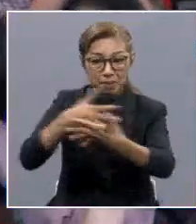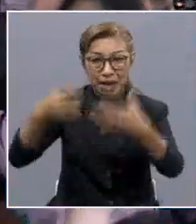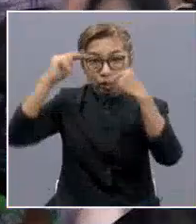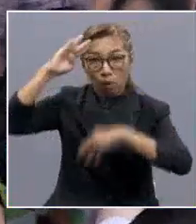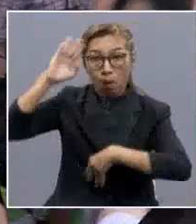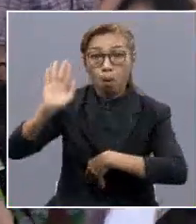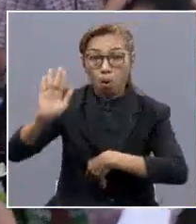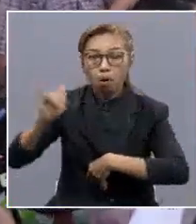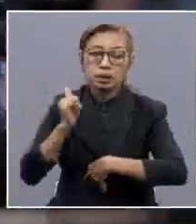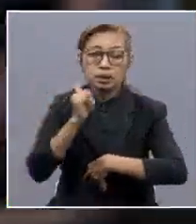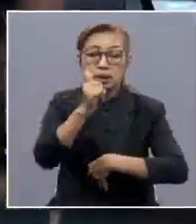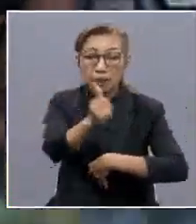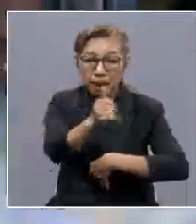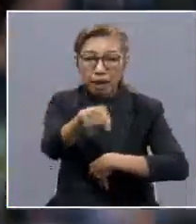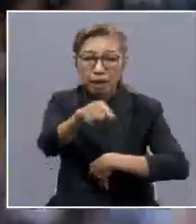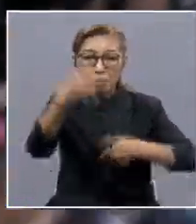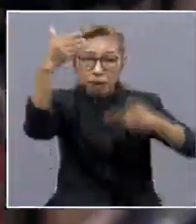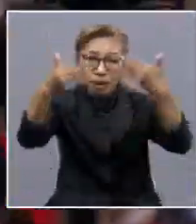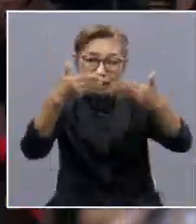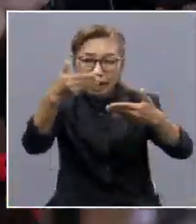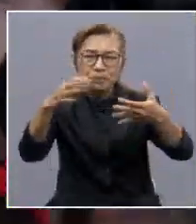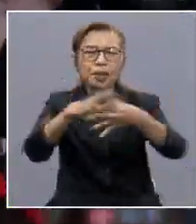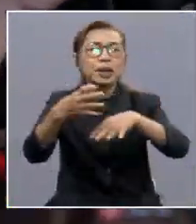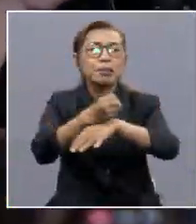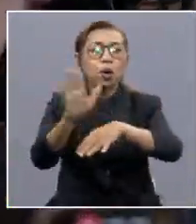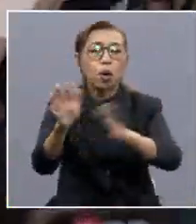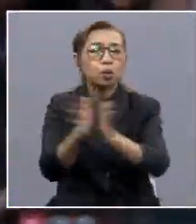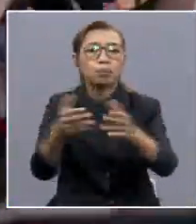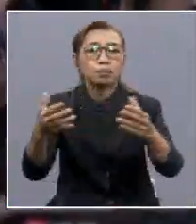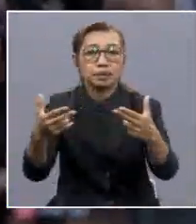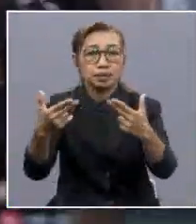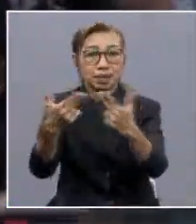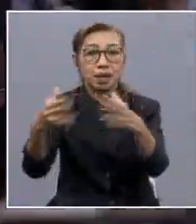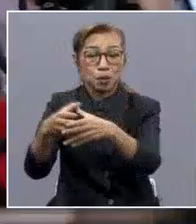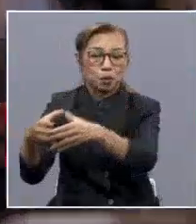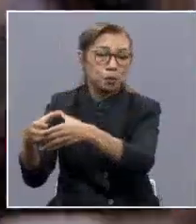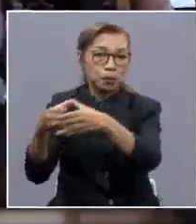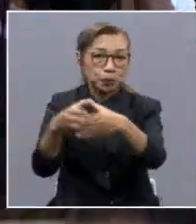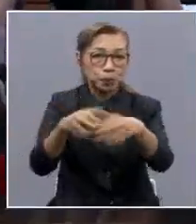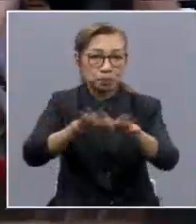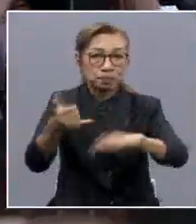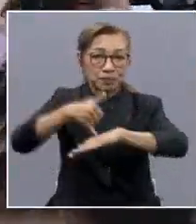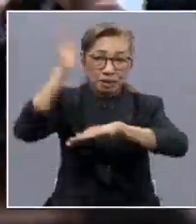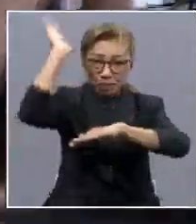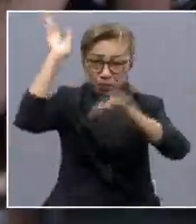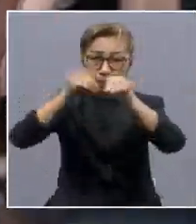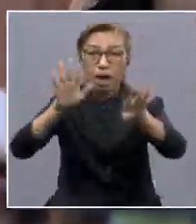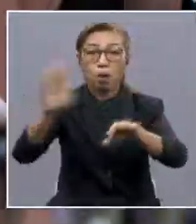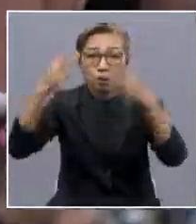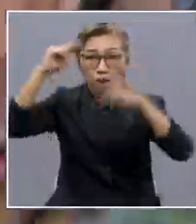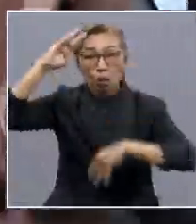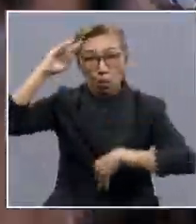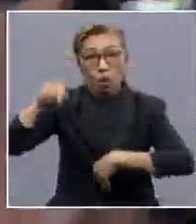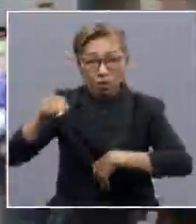จะไปทำกิจกรรมทางการเมืองร่วมกับพรรครวมไทยสร้างชาติโดยเป็นการไปจัดเวทีปราศัยครั้งแรกของพลเอกประยุ